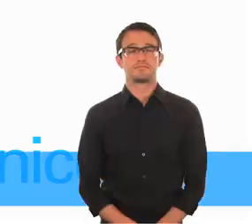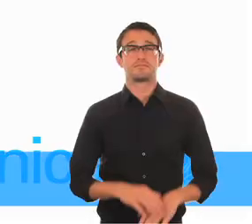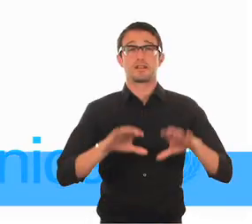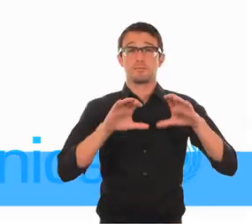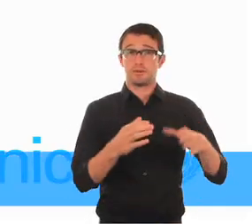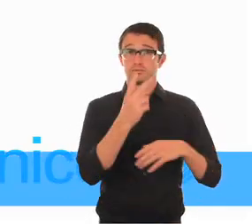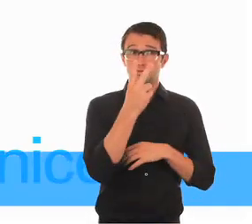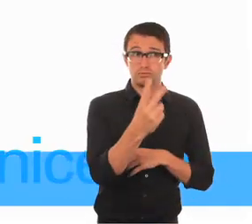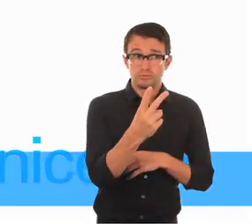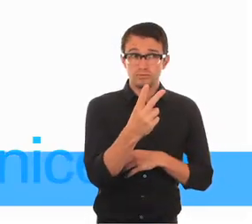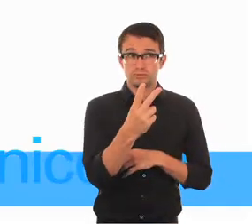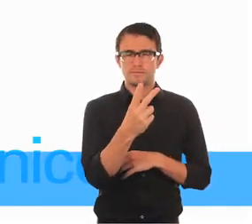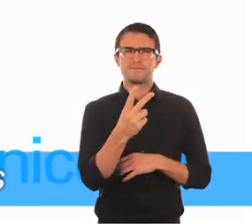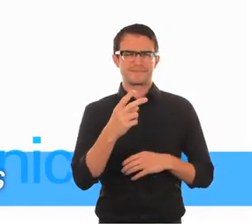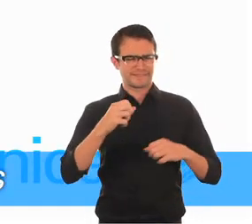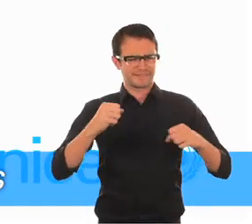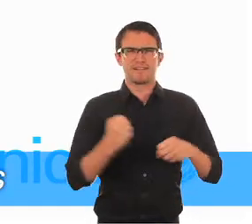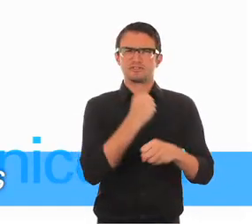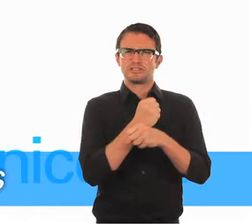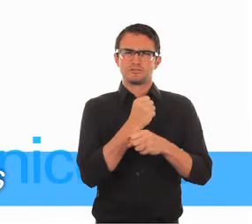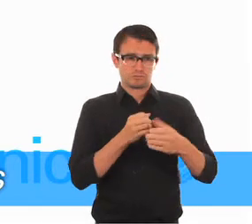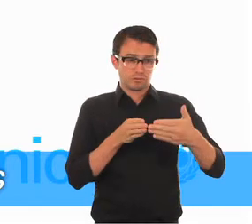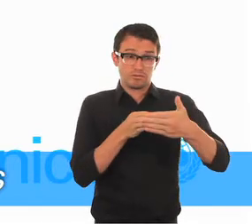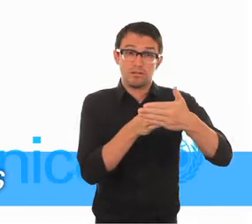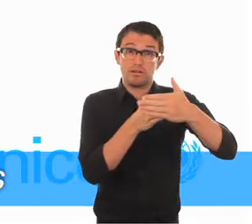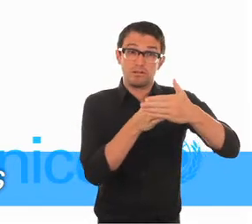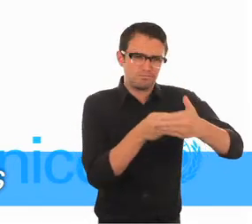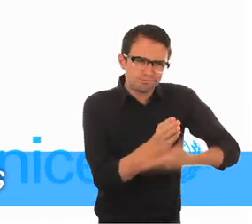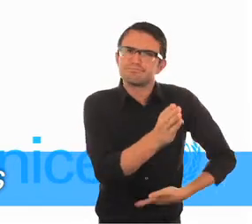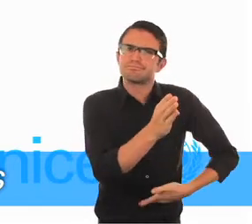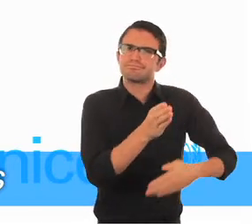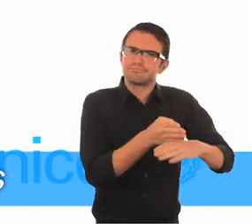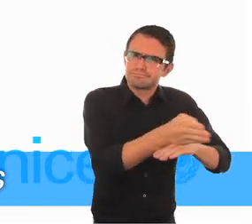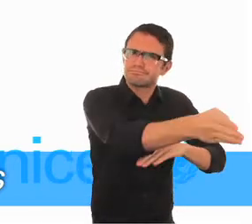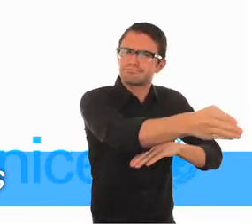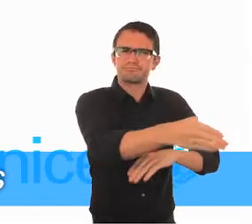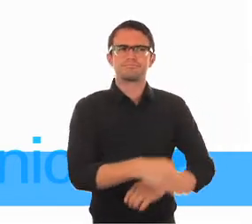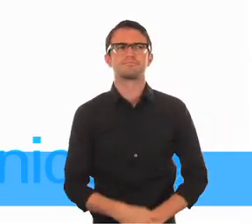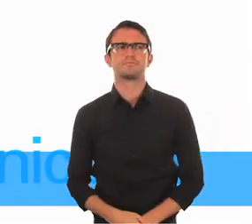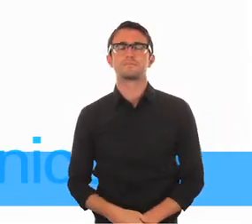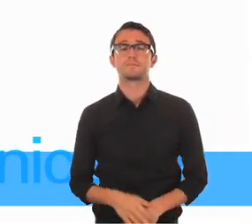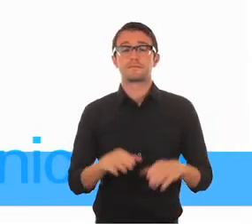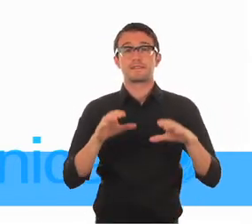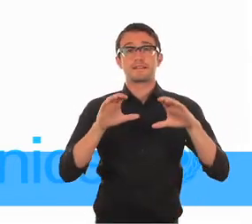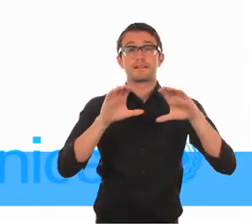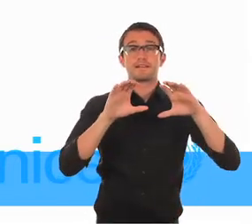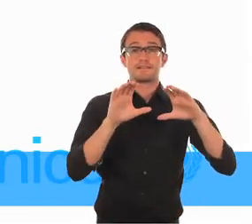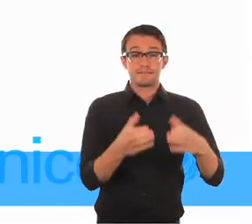1. Module 2. Agir pour éliminer les barrières. Leçon 1. Cadre